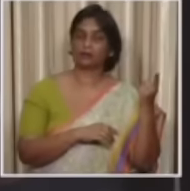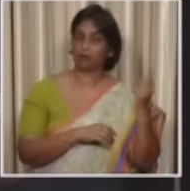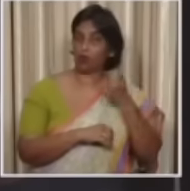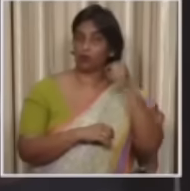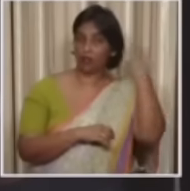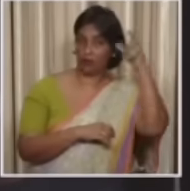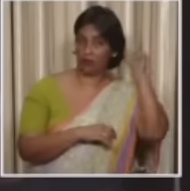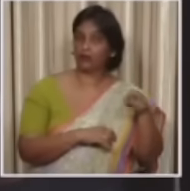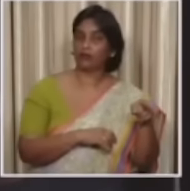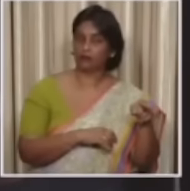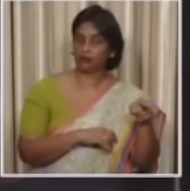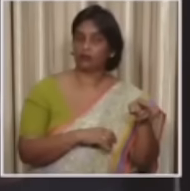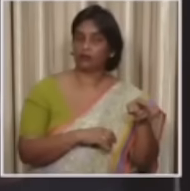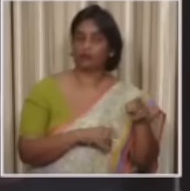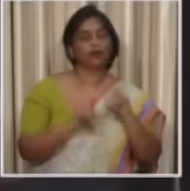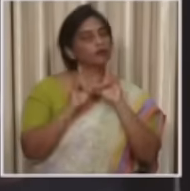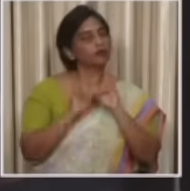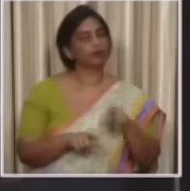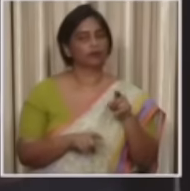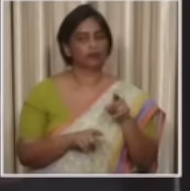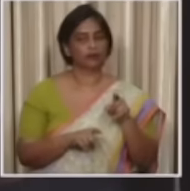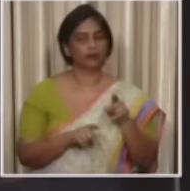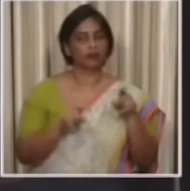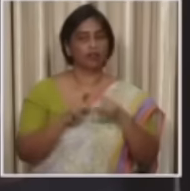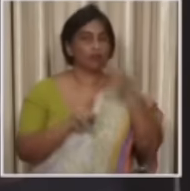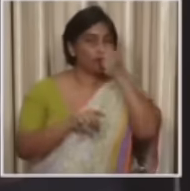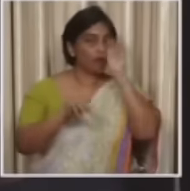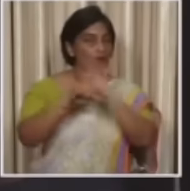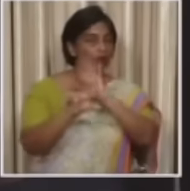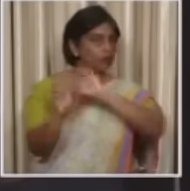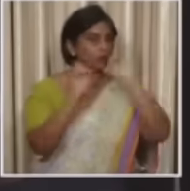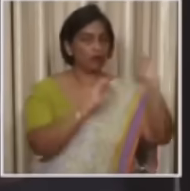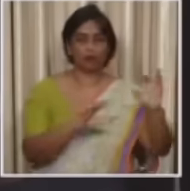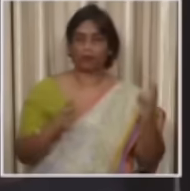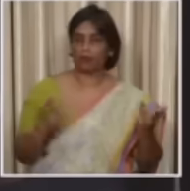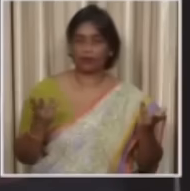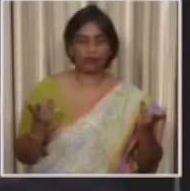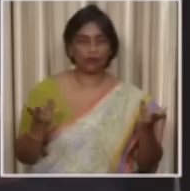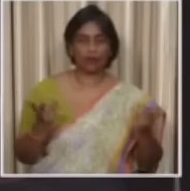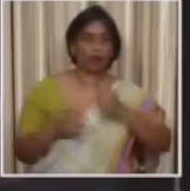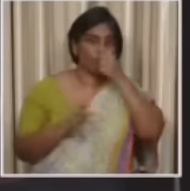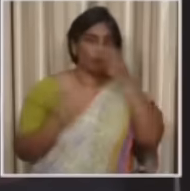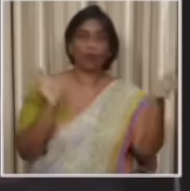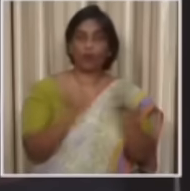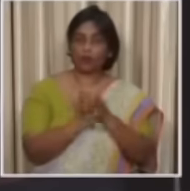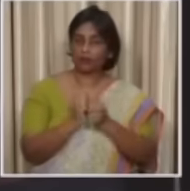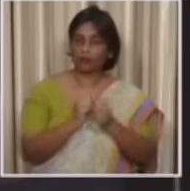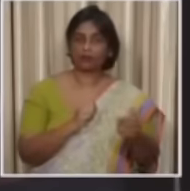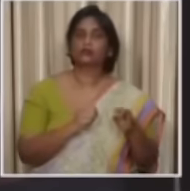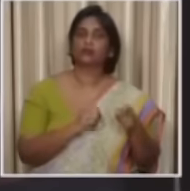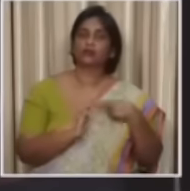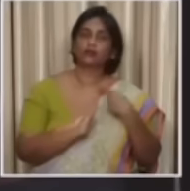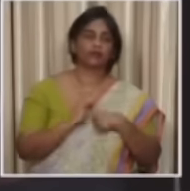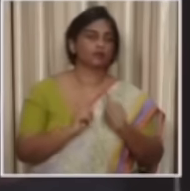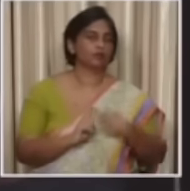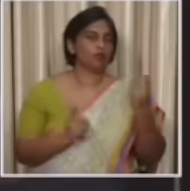ශ්‍රේෂ්ඨ නායිකාව. ඉතින් ඒ වගේ හොරු වල්ලලා දාන්න නැත්තා. ඒ හොරුත් එක්ක නම් වැඩ කරන්නේ මේ රට